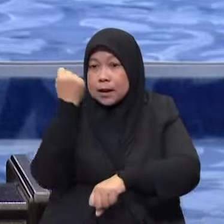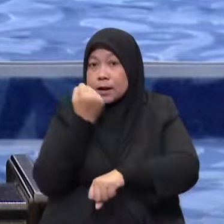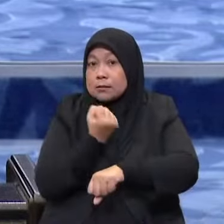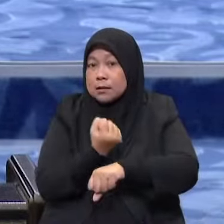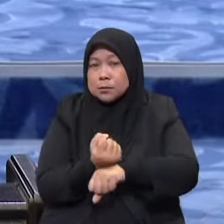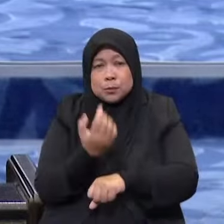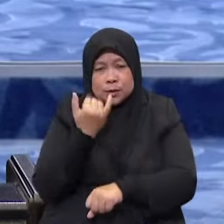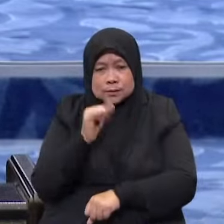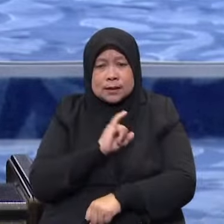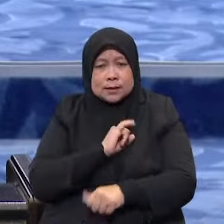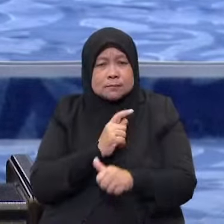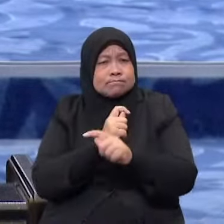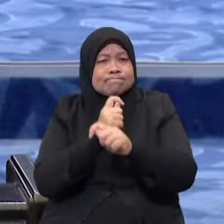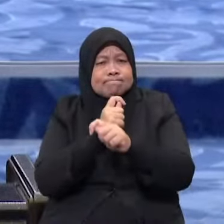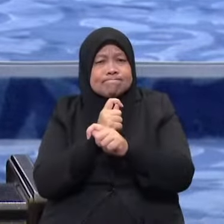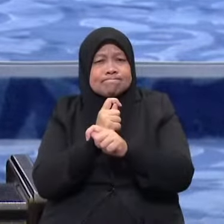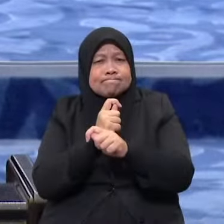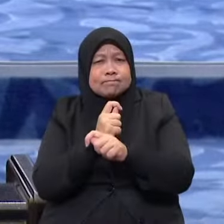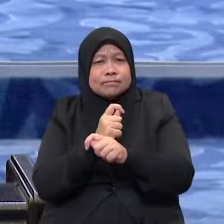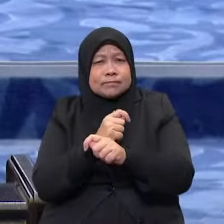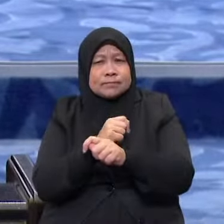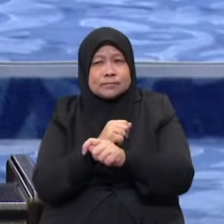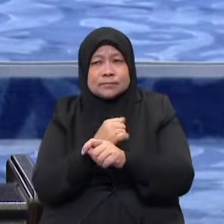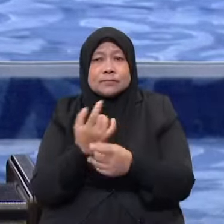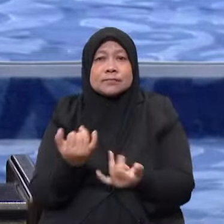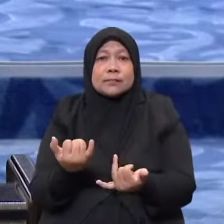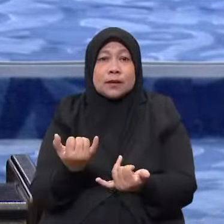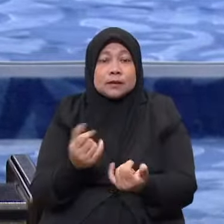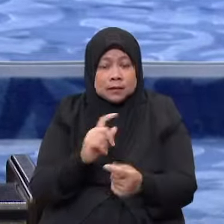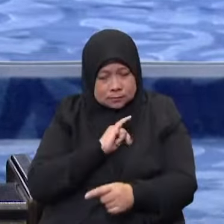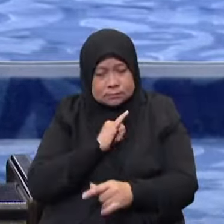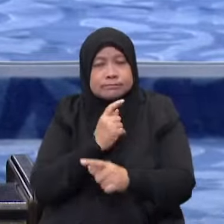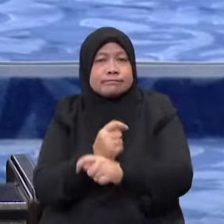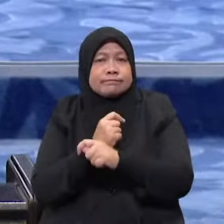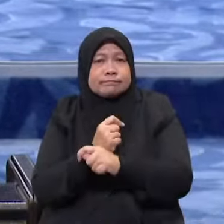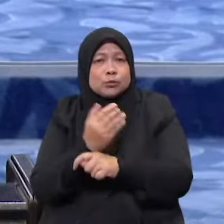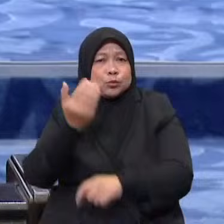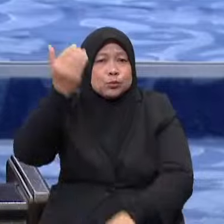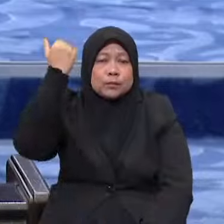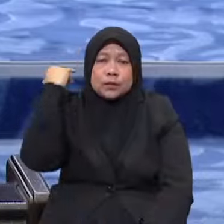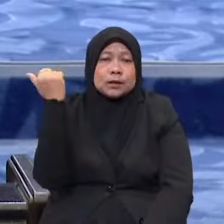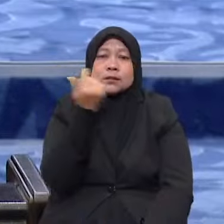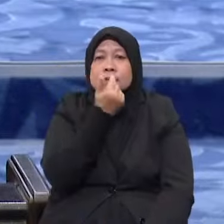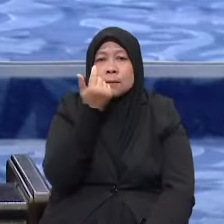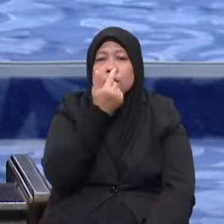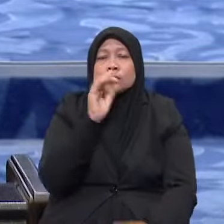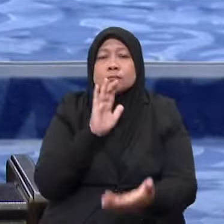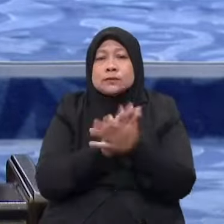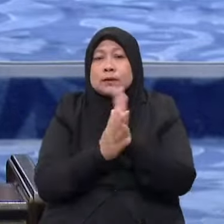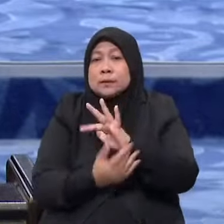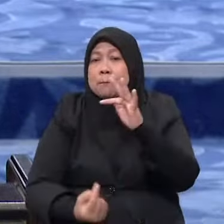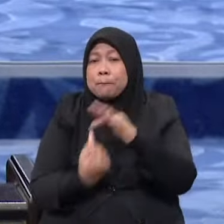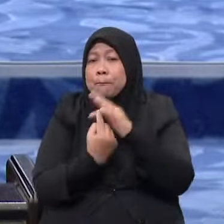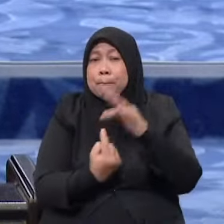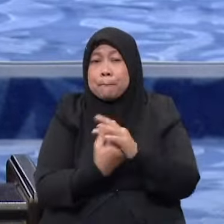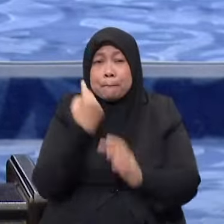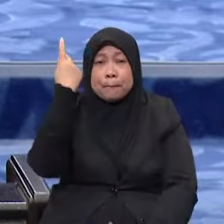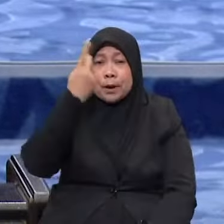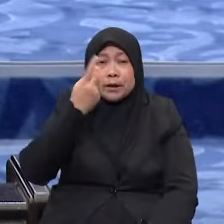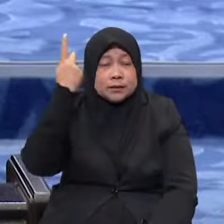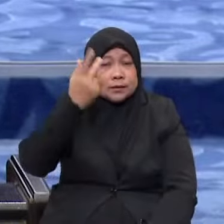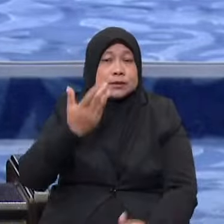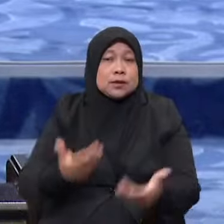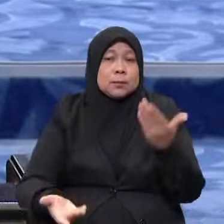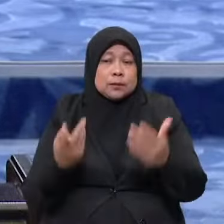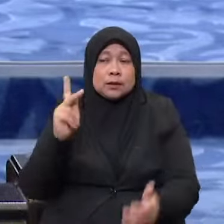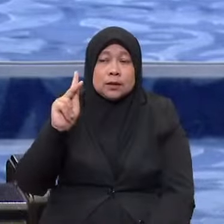Kerana pada masa itu saya pertahankan. Kalau tanya saya sekarang apakah saya pertahankan. Saya tidak mahu jadikan ini isu politik kerana